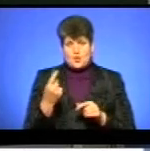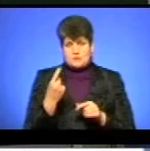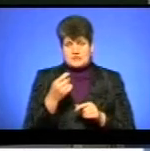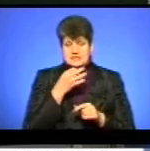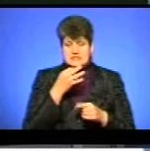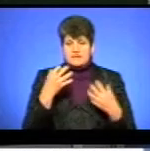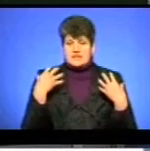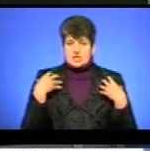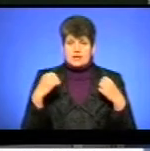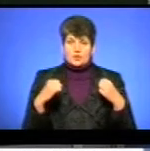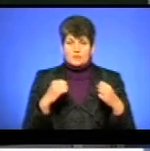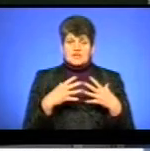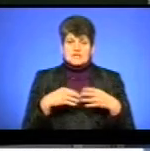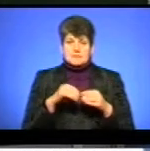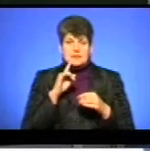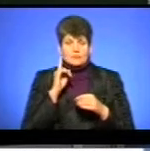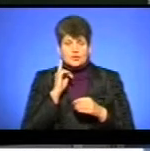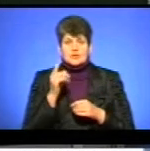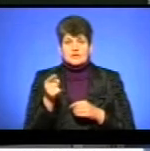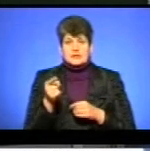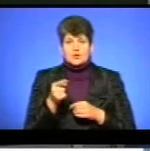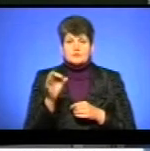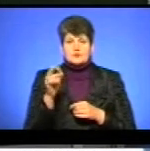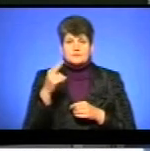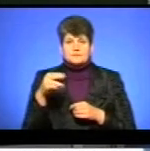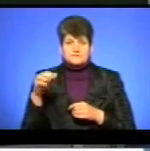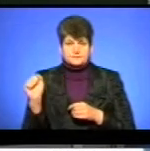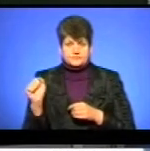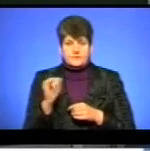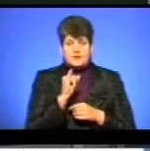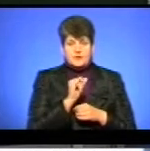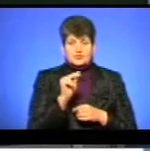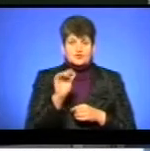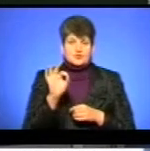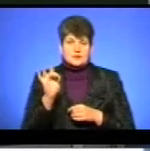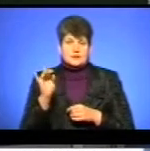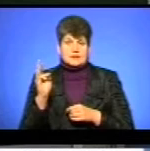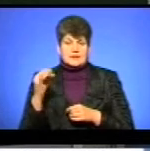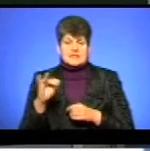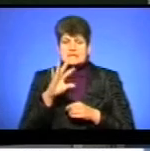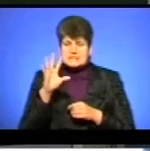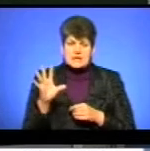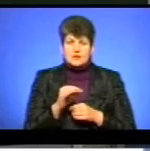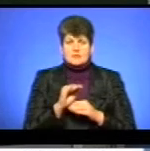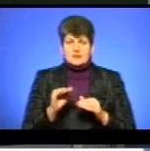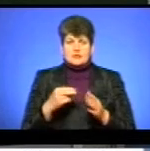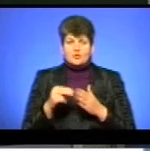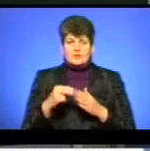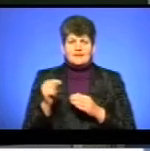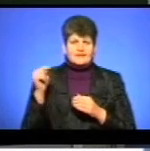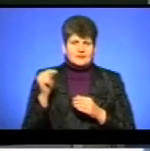повідомив начальник управління сім'ї та молоді Тернопільської облдержадміністрації Ігор Чорний. Загалом для школярів закупили